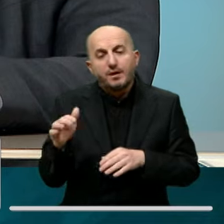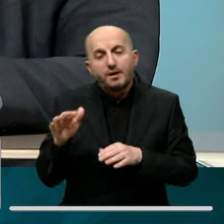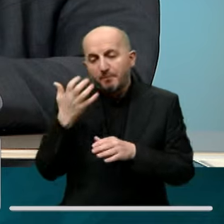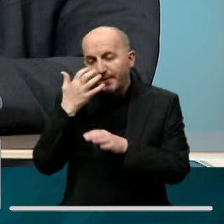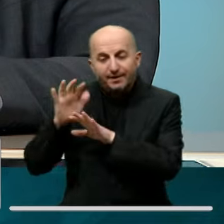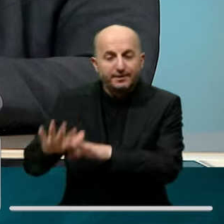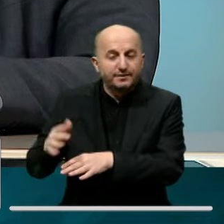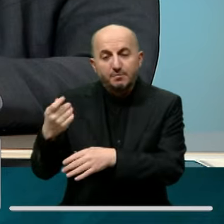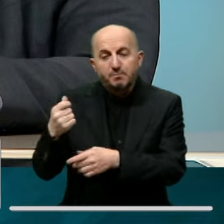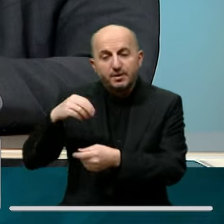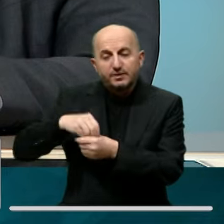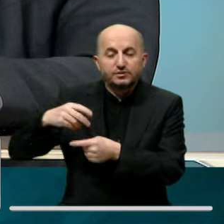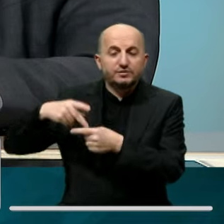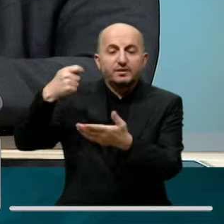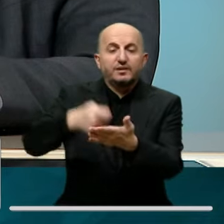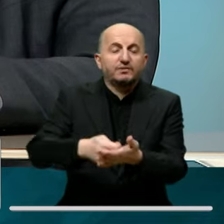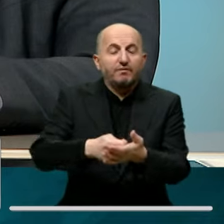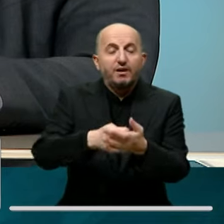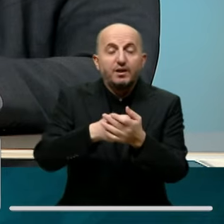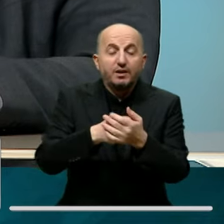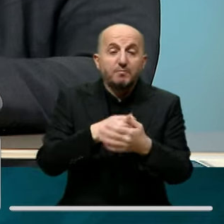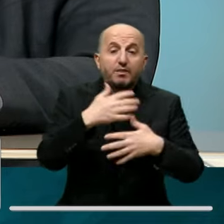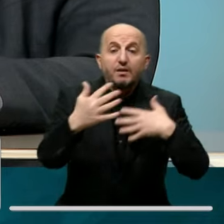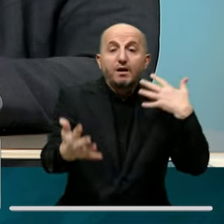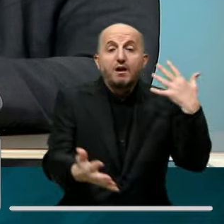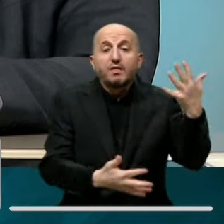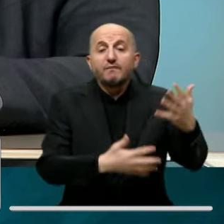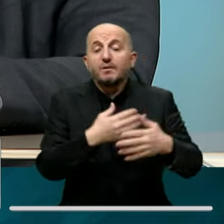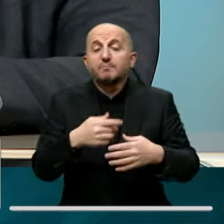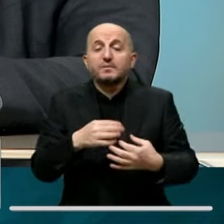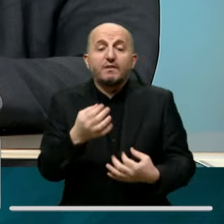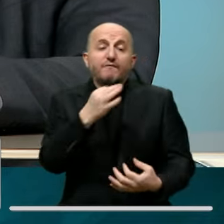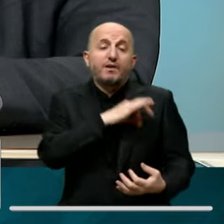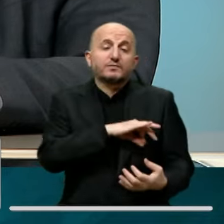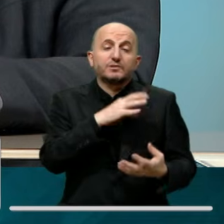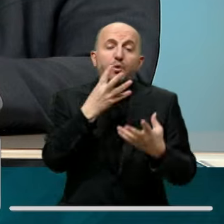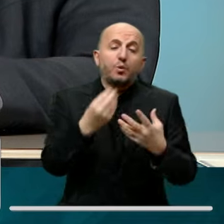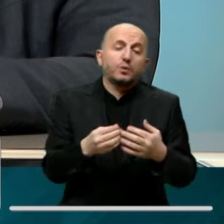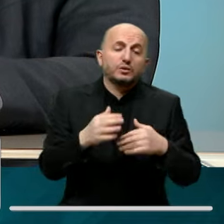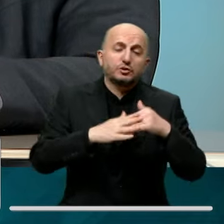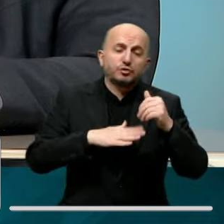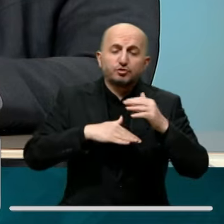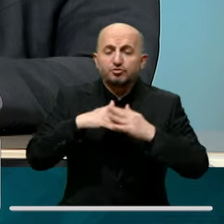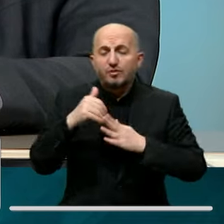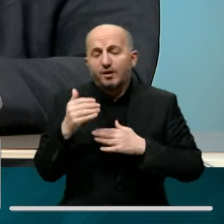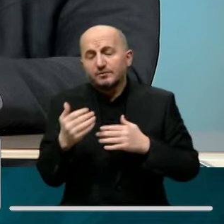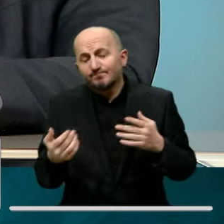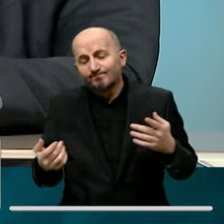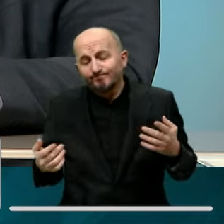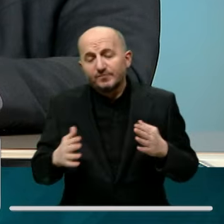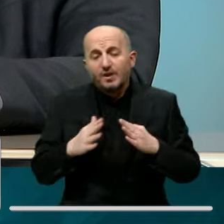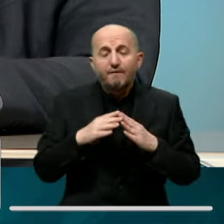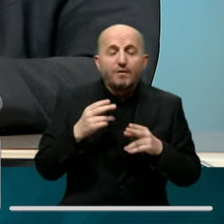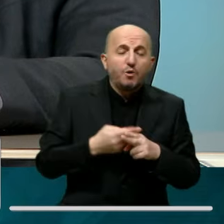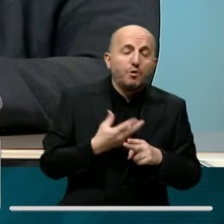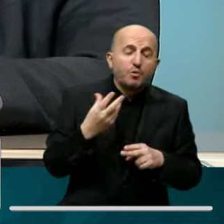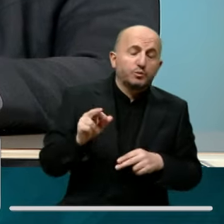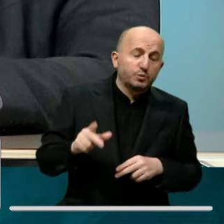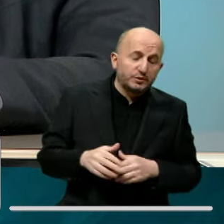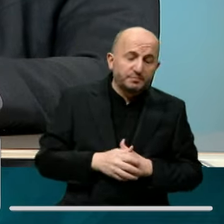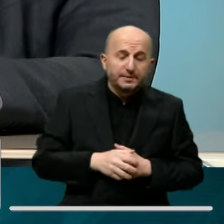için zekat var. Ama sistemin içerisinde devam eden, birilerine faydası olan işte inşaat ve ev örneğinde olduğu